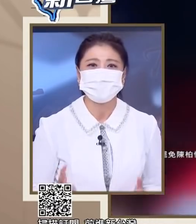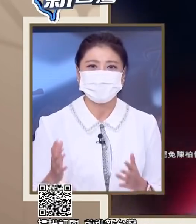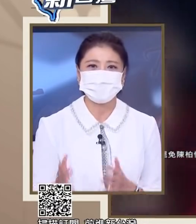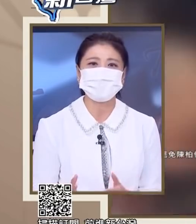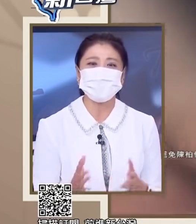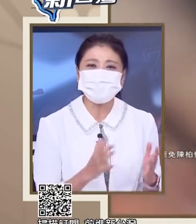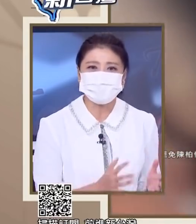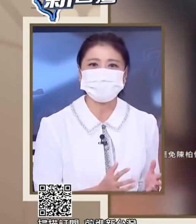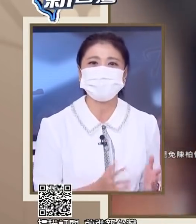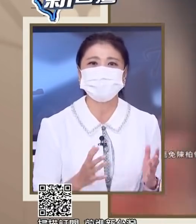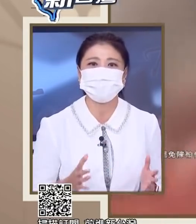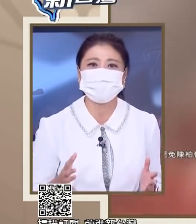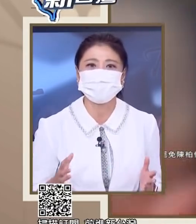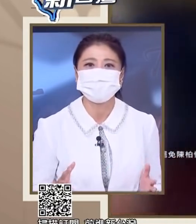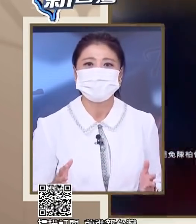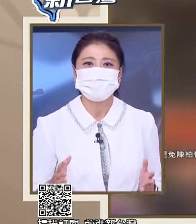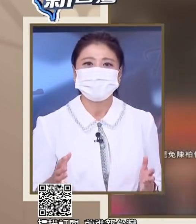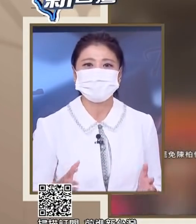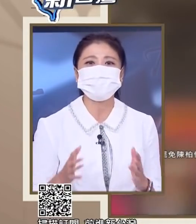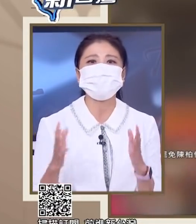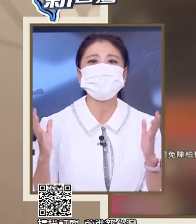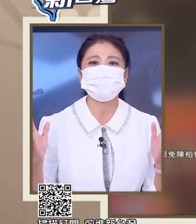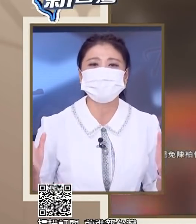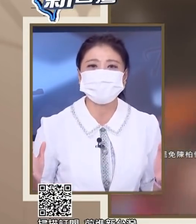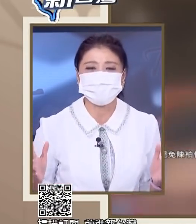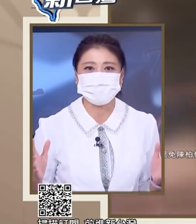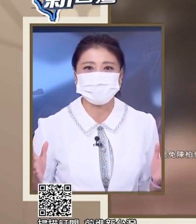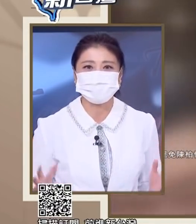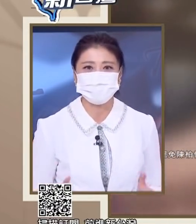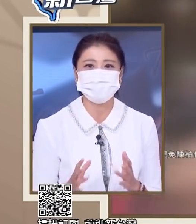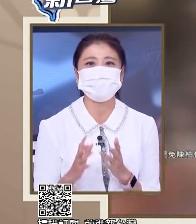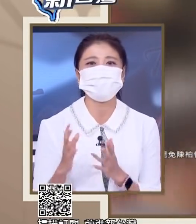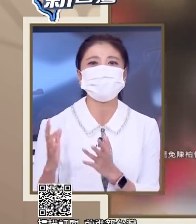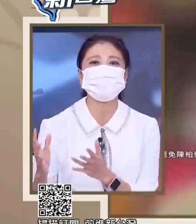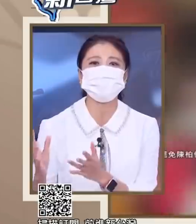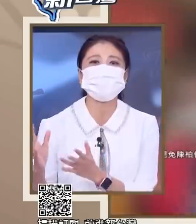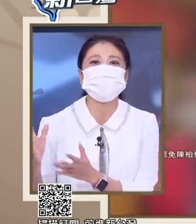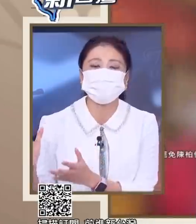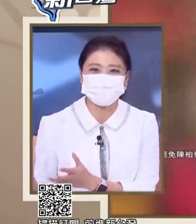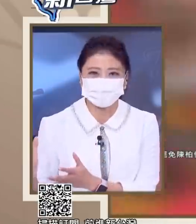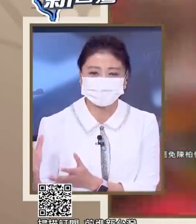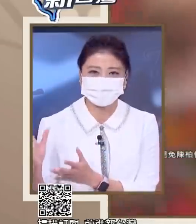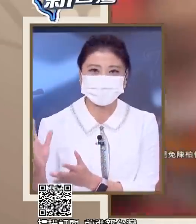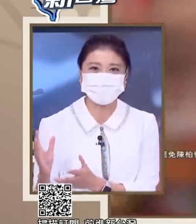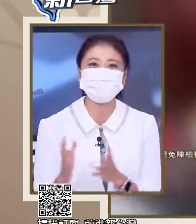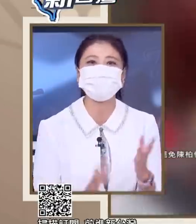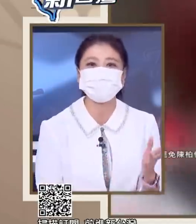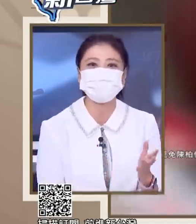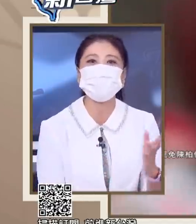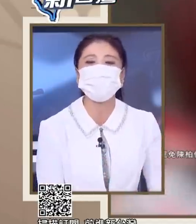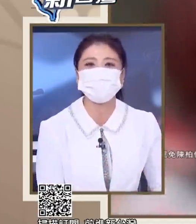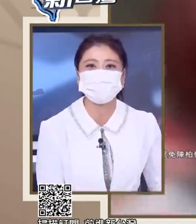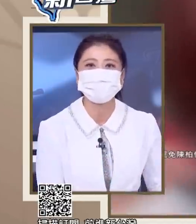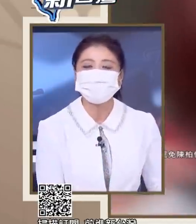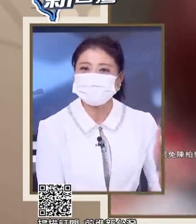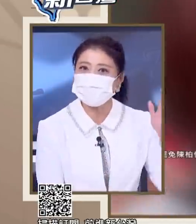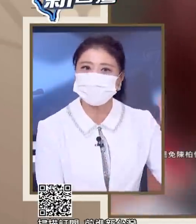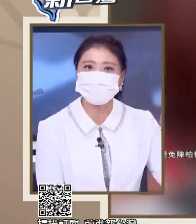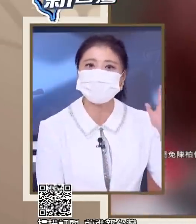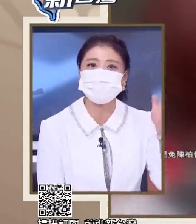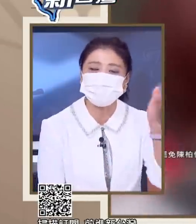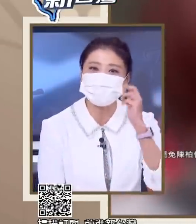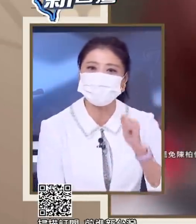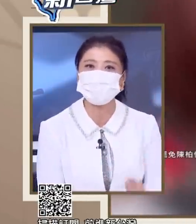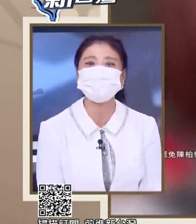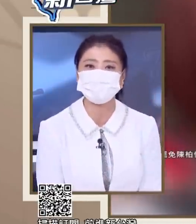说，开始这个钱哦，整个地方势力上面哦，比这个 Thank you 更恐怖的一个势力在后面，但是他好